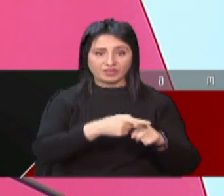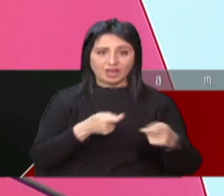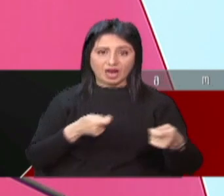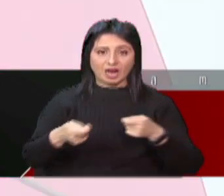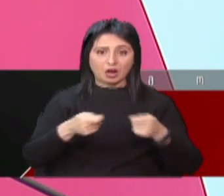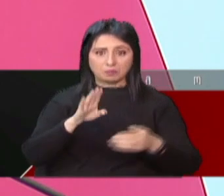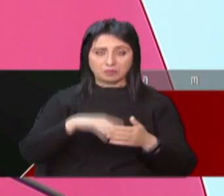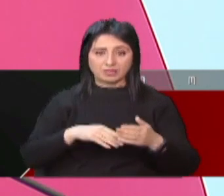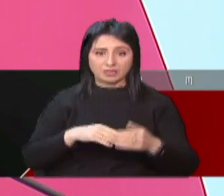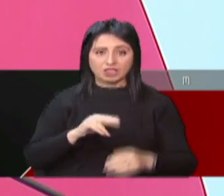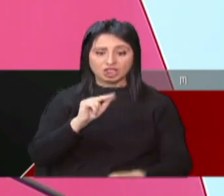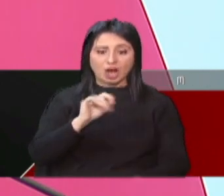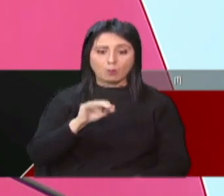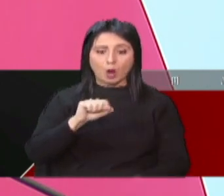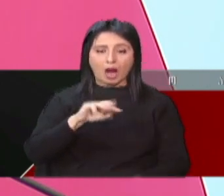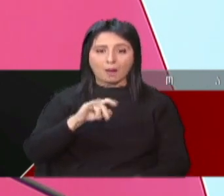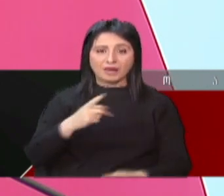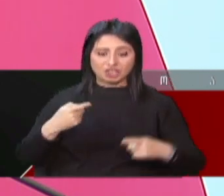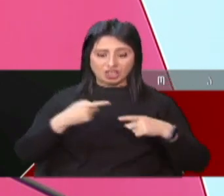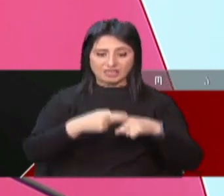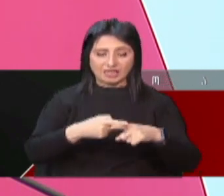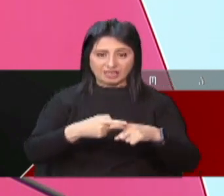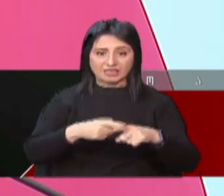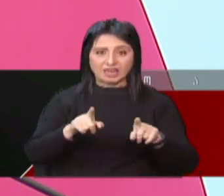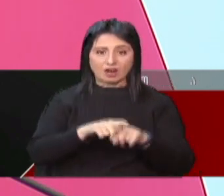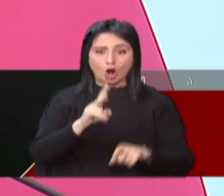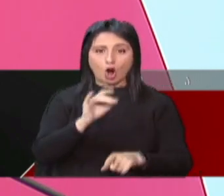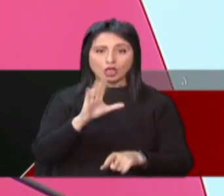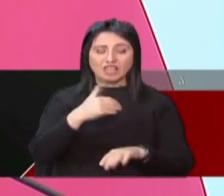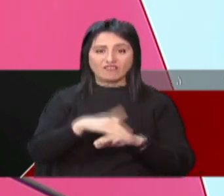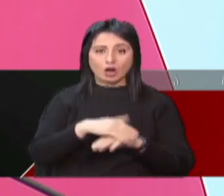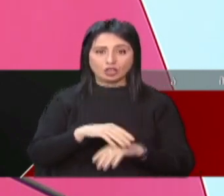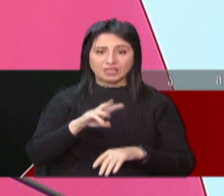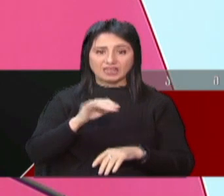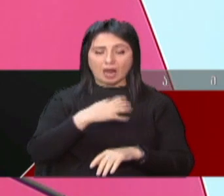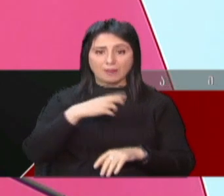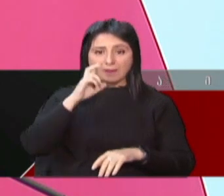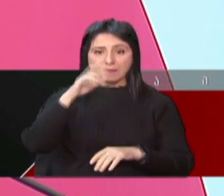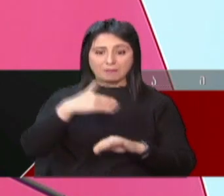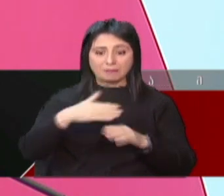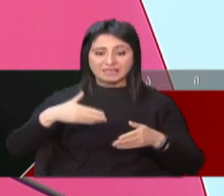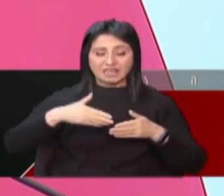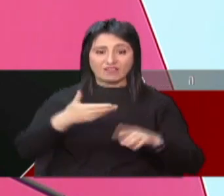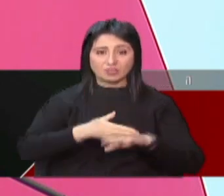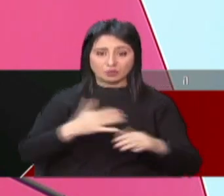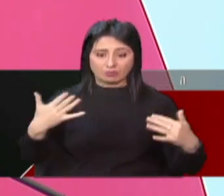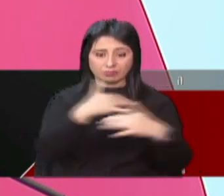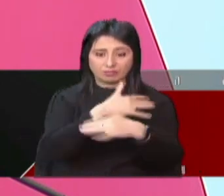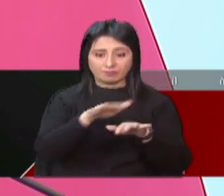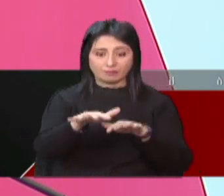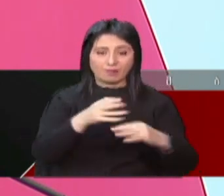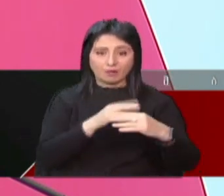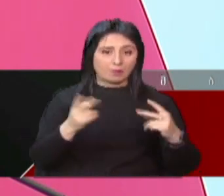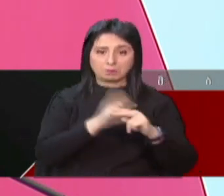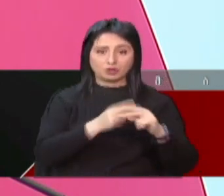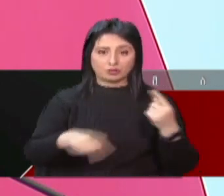დარეგულირების გარეშე. ჭაბუა ამერიჯიბის გზატკეცილიდან, ასევე კოსტავას ქუჩისა და თამარ მეფის გამზირიდან, რაც ართულებს ნაკადების